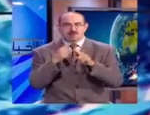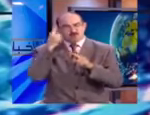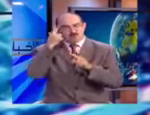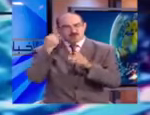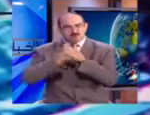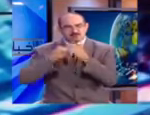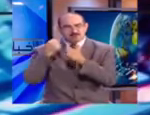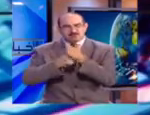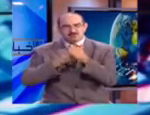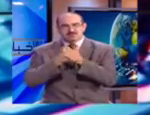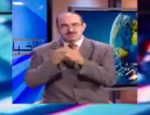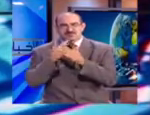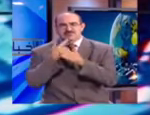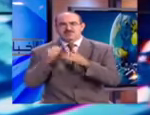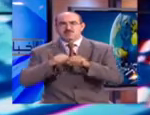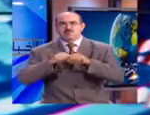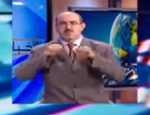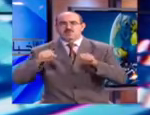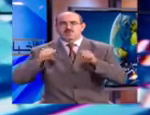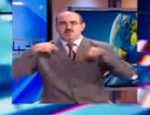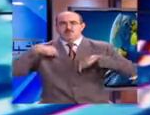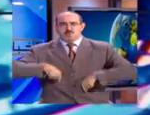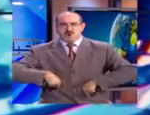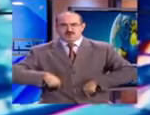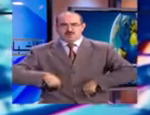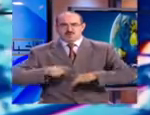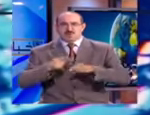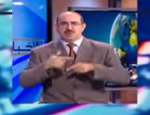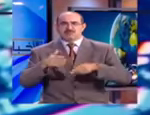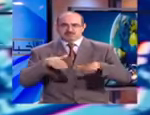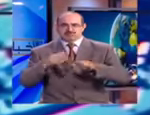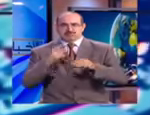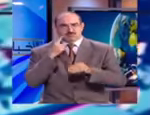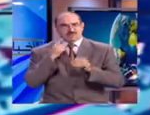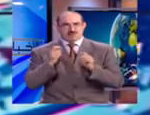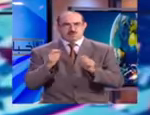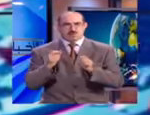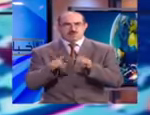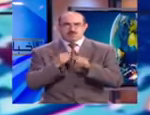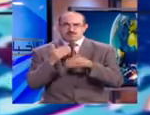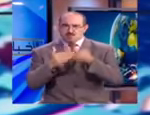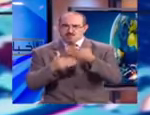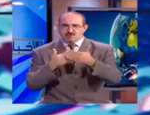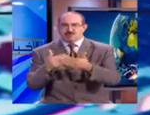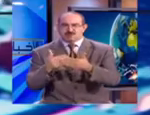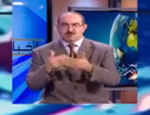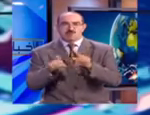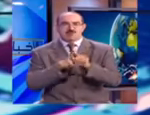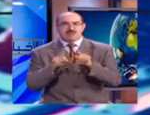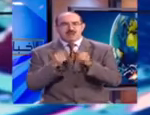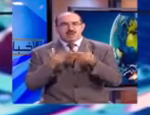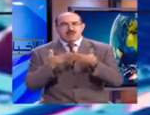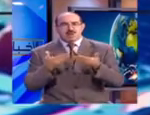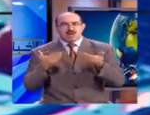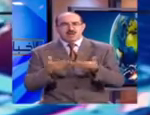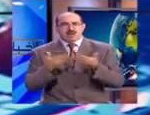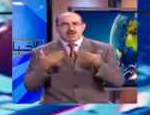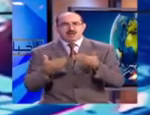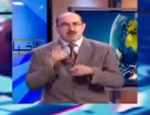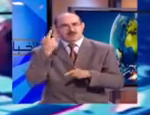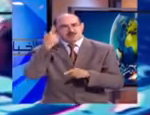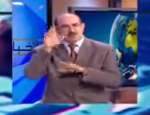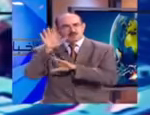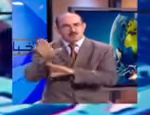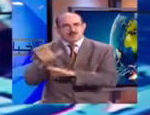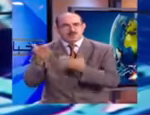الذي انتهجته السلطات العمومية بوتيرة حذرة وتدريجية ومرنة بهدف الحفاظ على